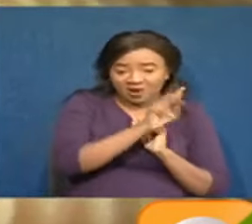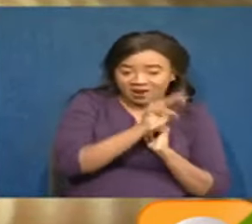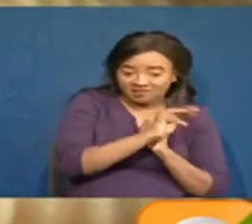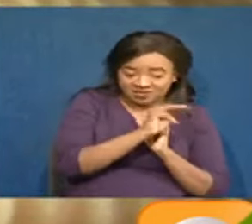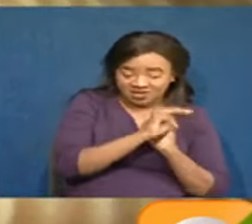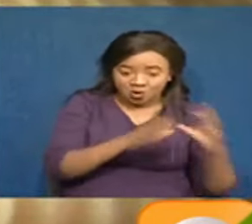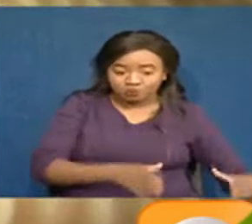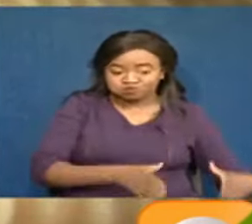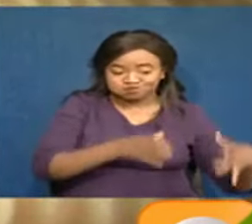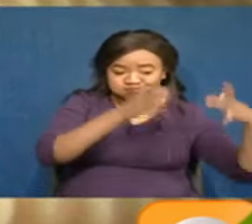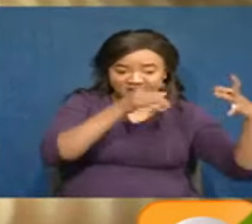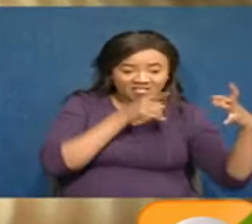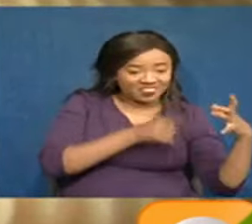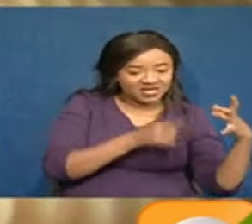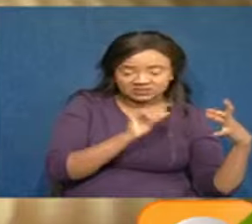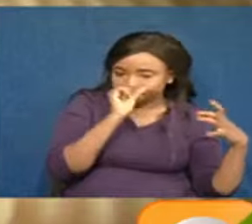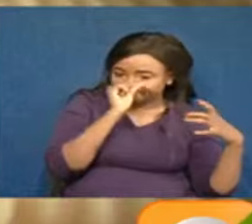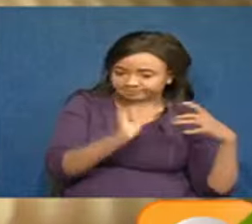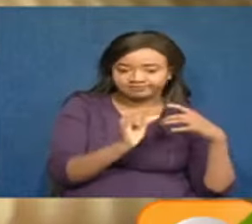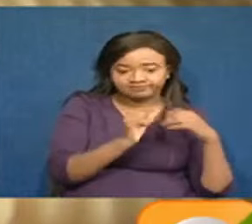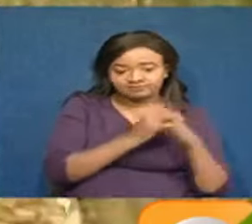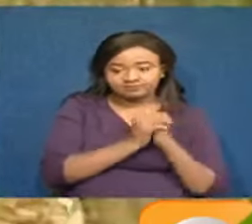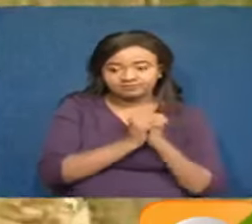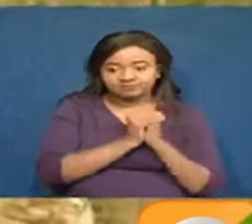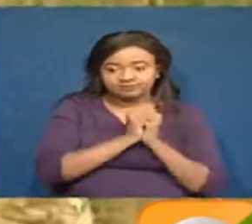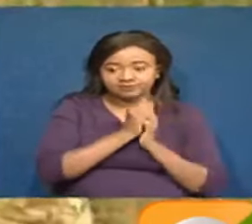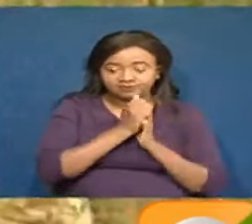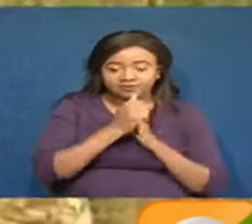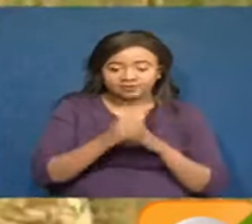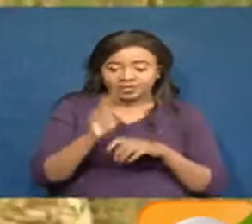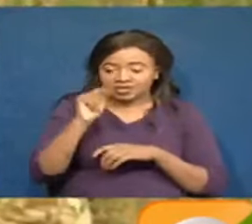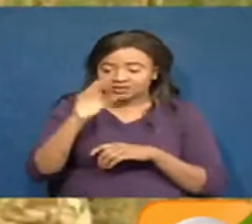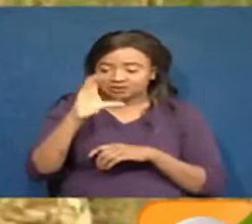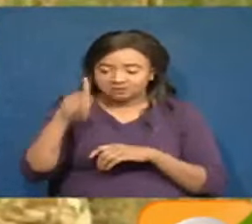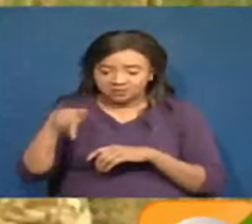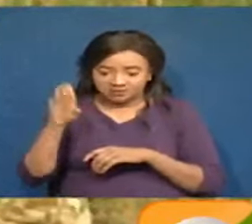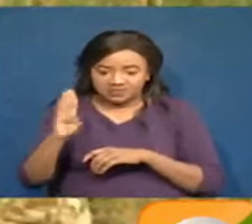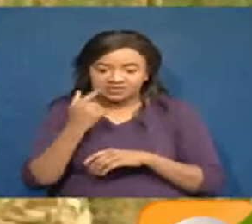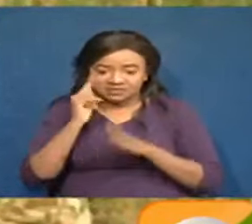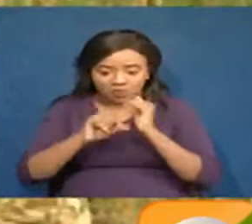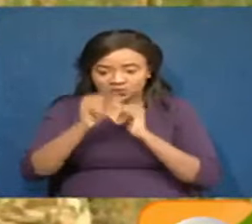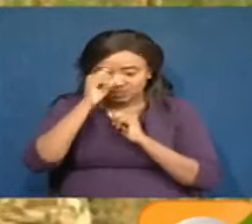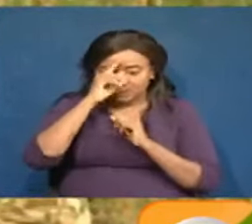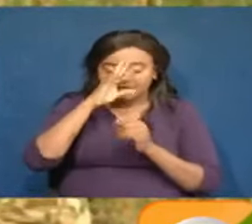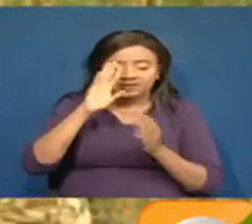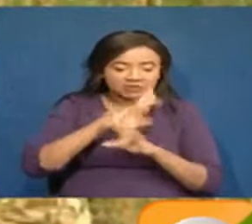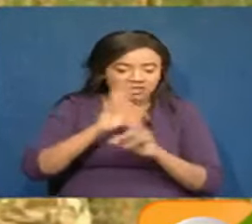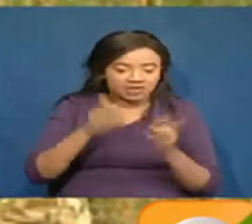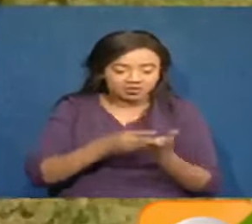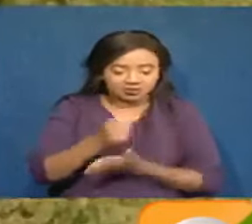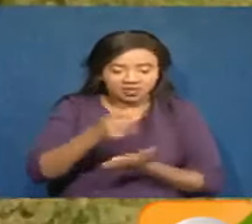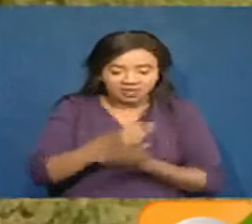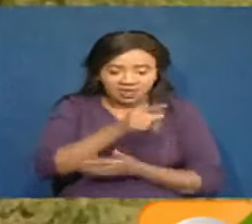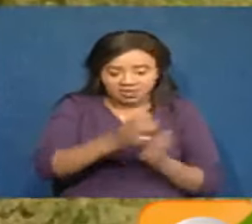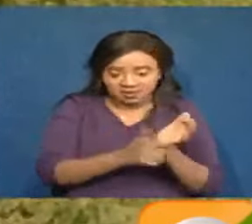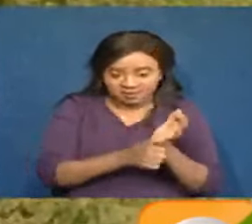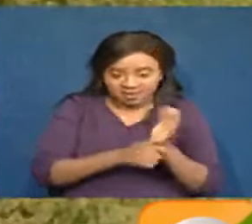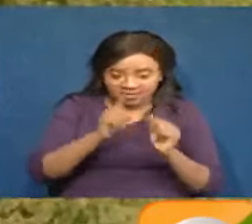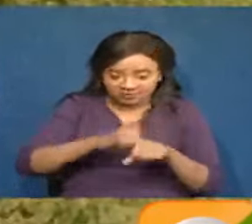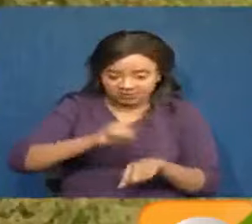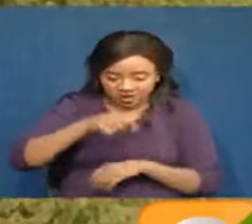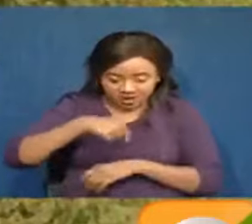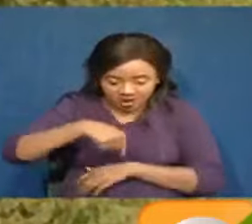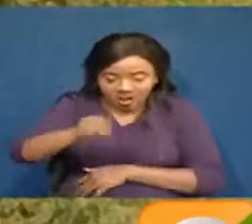wa NCPB eneo la North Rift akisema serikali itaanza kupokea mahindi kutoka kwa wakulima siku ya Jumatatu. Shughuli za